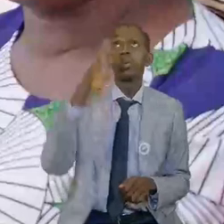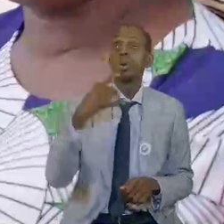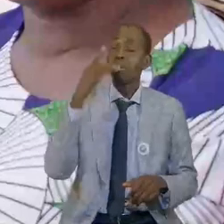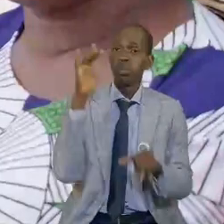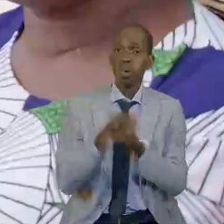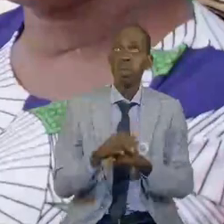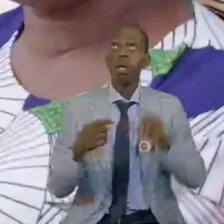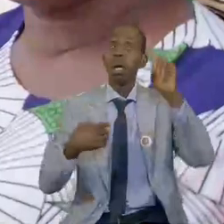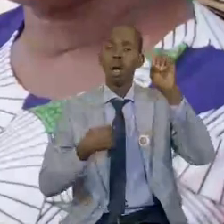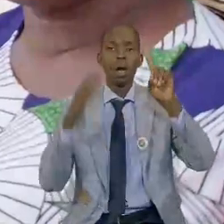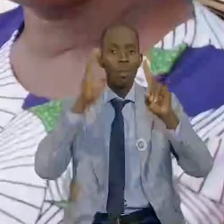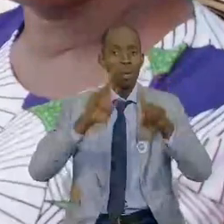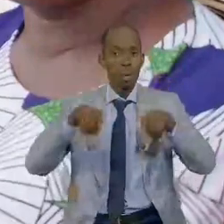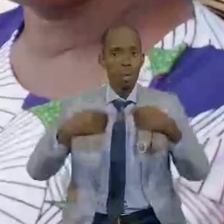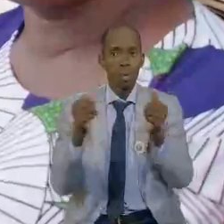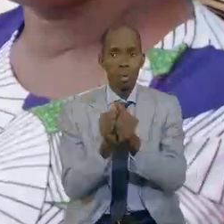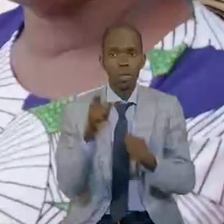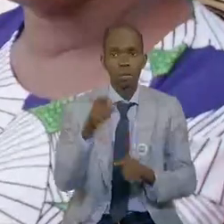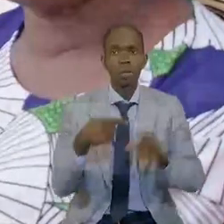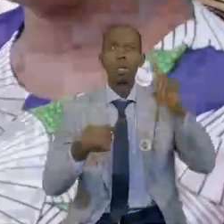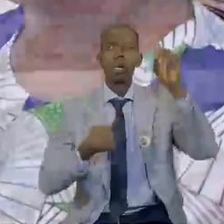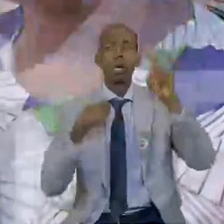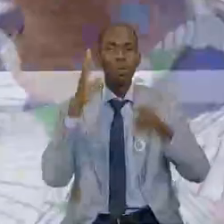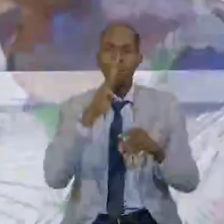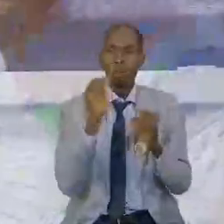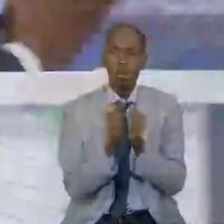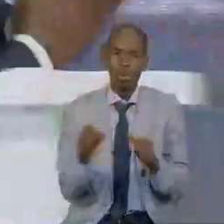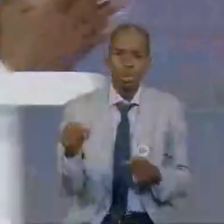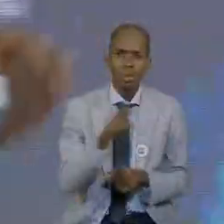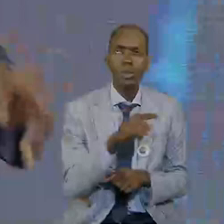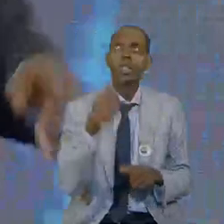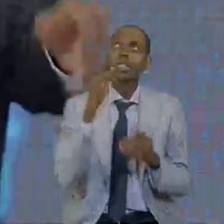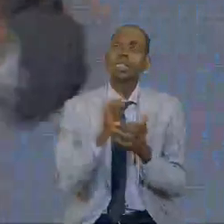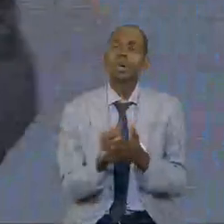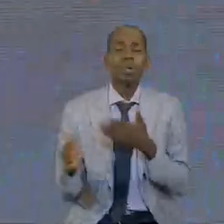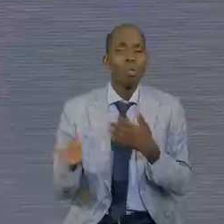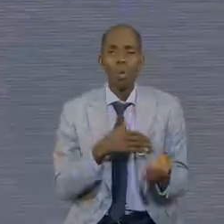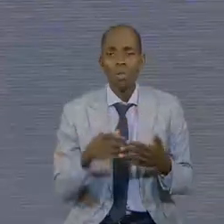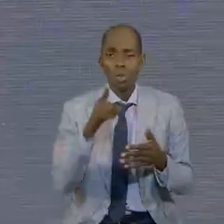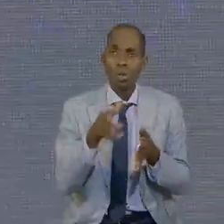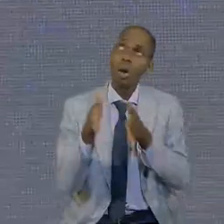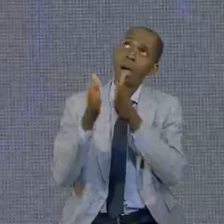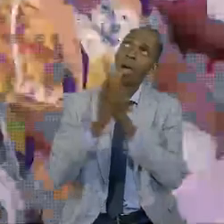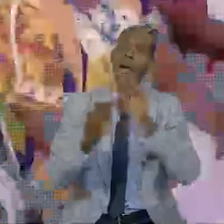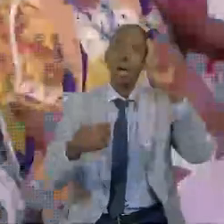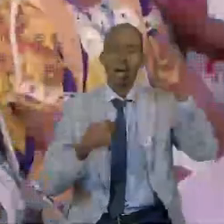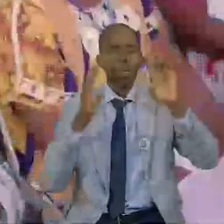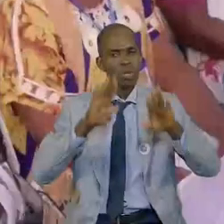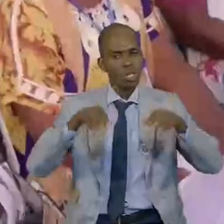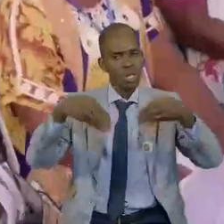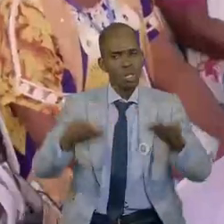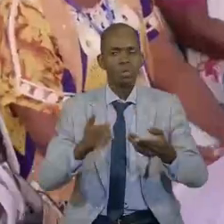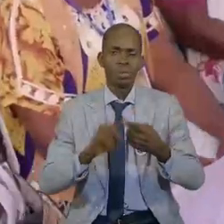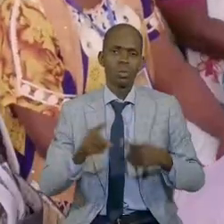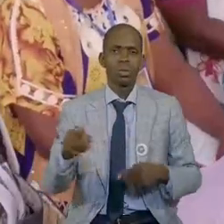je marcherai avec toi. I will be with you. Je serai avec it toi. Is whatever you ask, I will give unto et dit, tout ce que tu demanderas, je